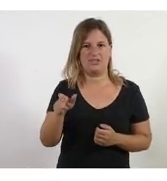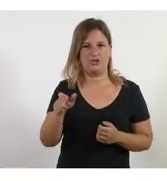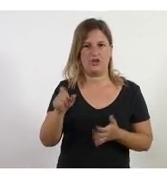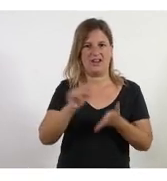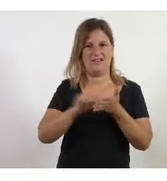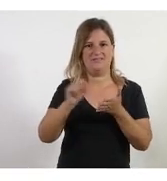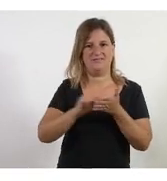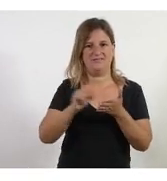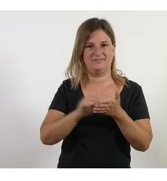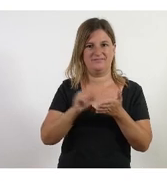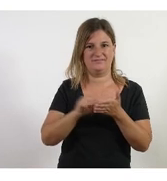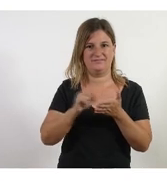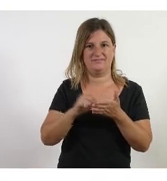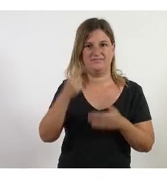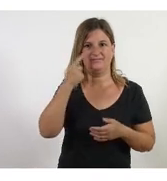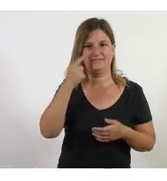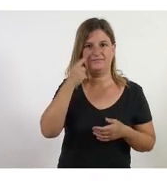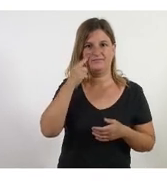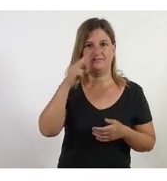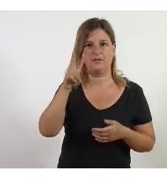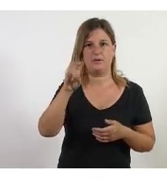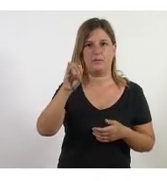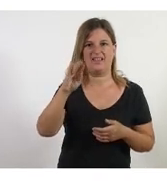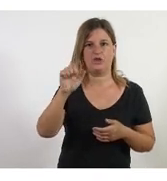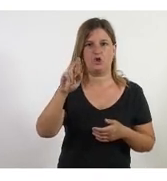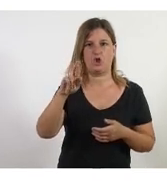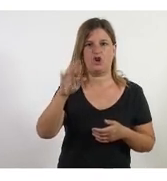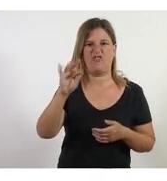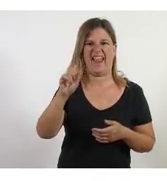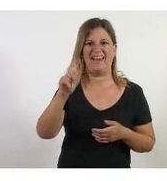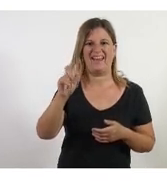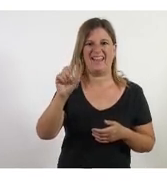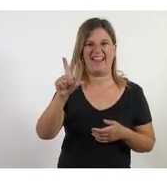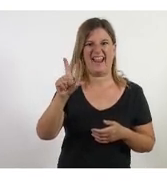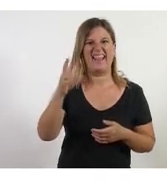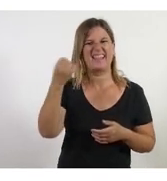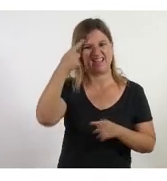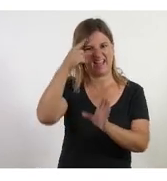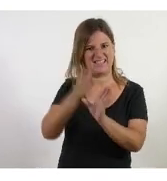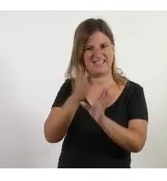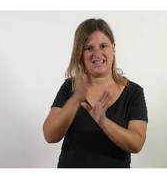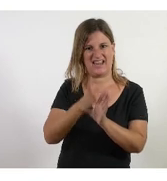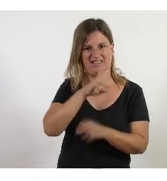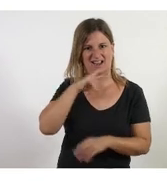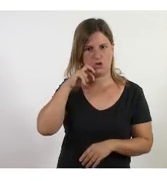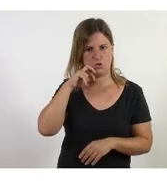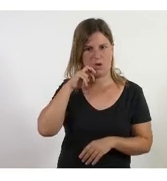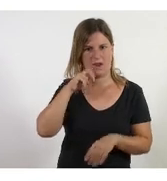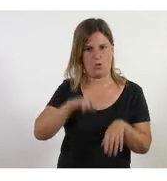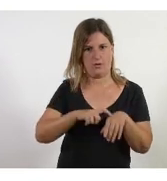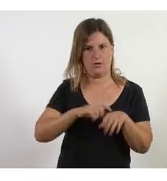ben segur que molts de vosaltres el coneixeu, que és el Viktor Frankl. El Viktor Frankl era un psiquiatre jueu, va néixer